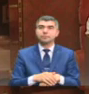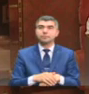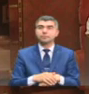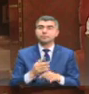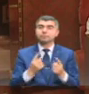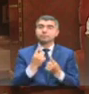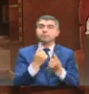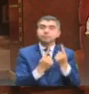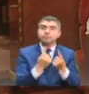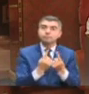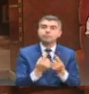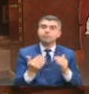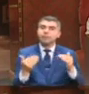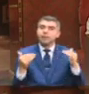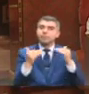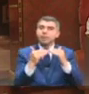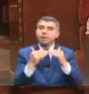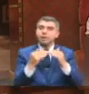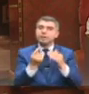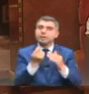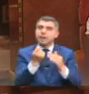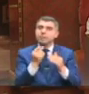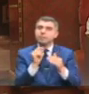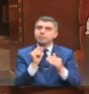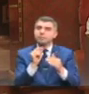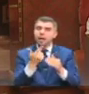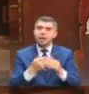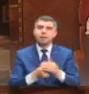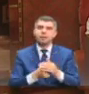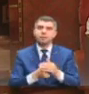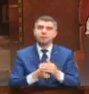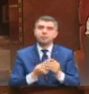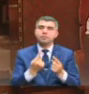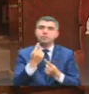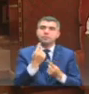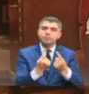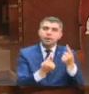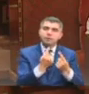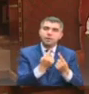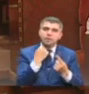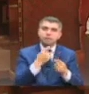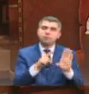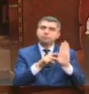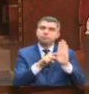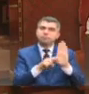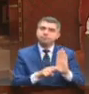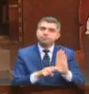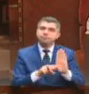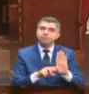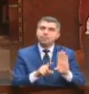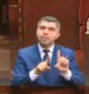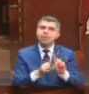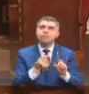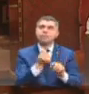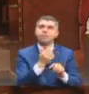إمكانية التوافق حول الأسعار وحول توفير بعض المقاعد بالمجان.